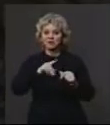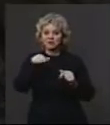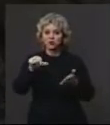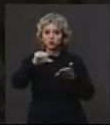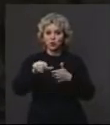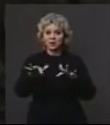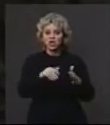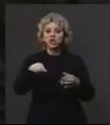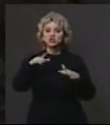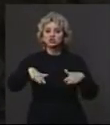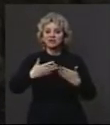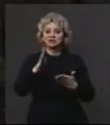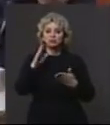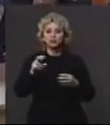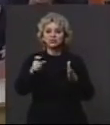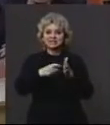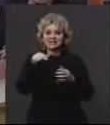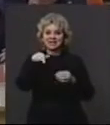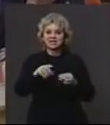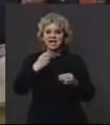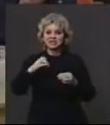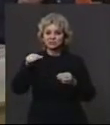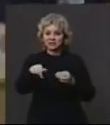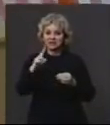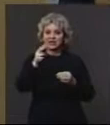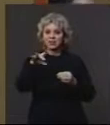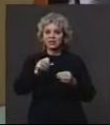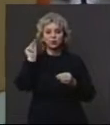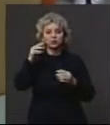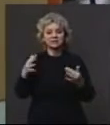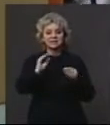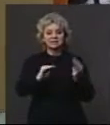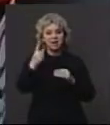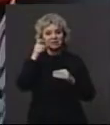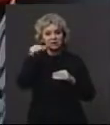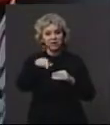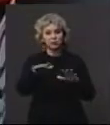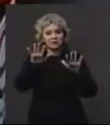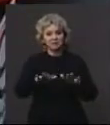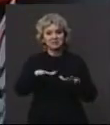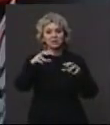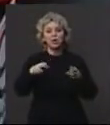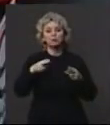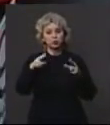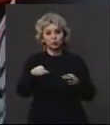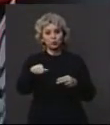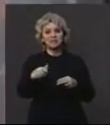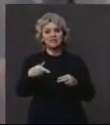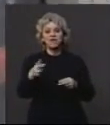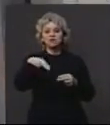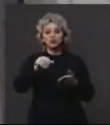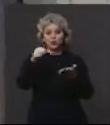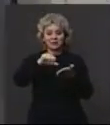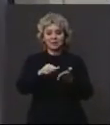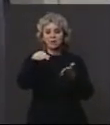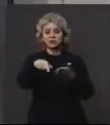роль жертвы. Будущие исследователи и эксперты-криминалисты учатся собирать информацию на месте преступления. Вещдоки,